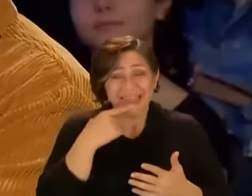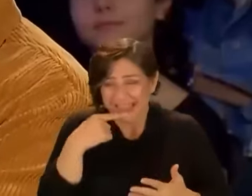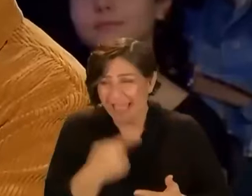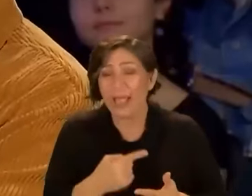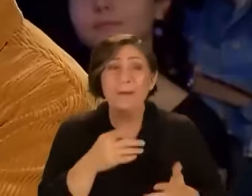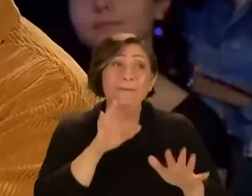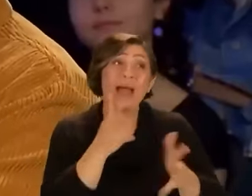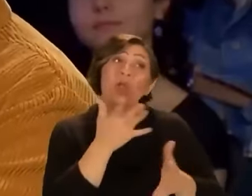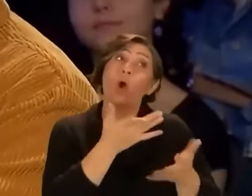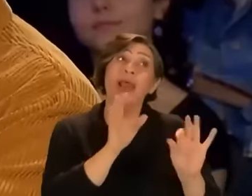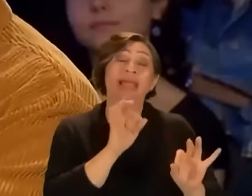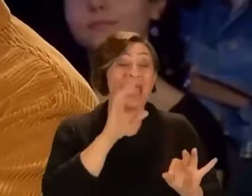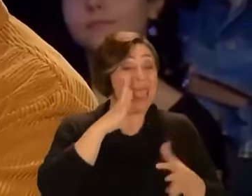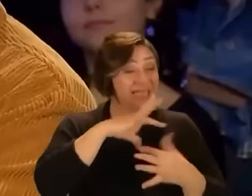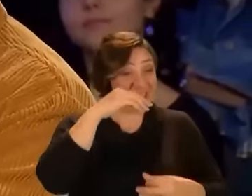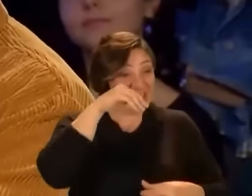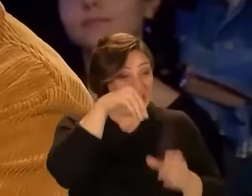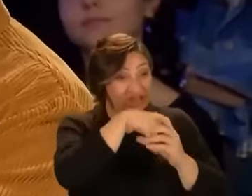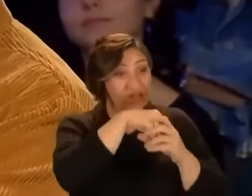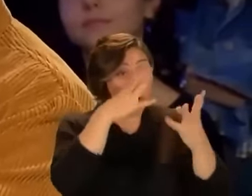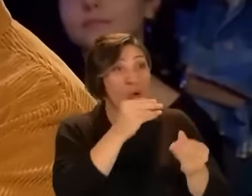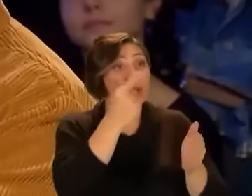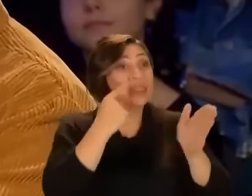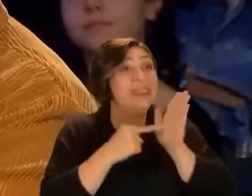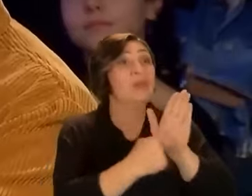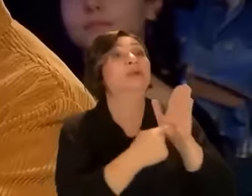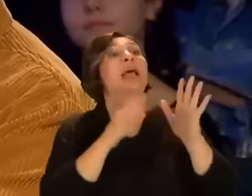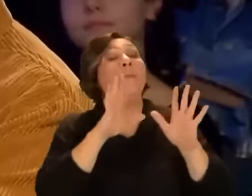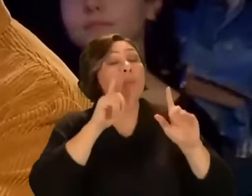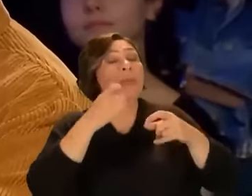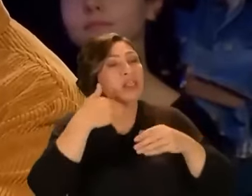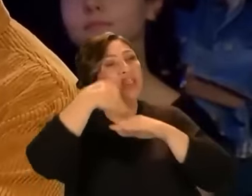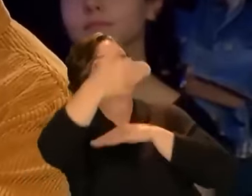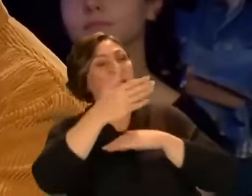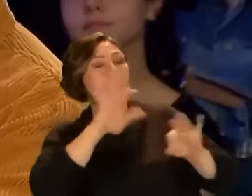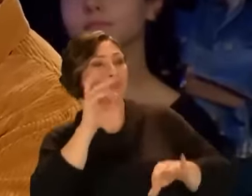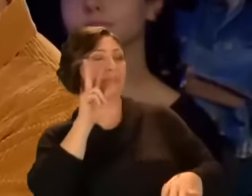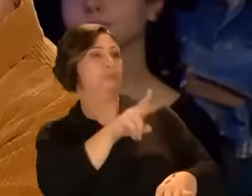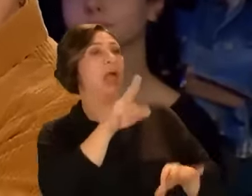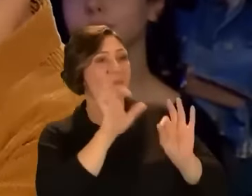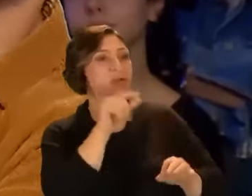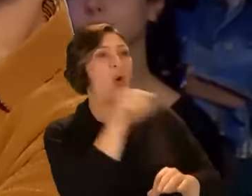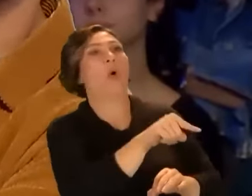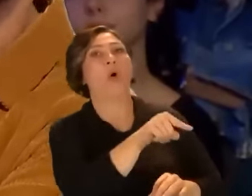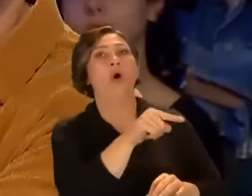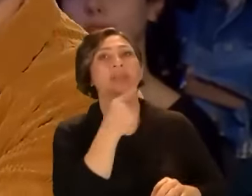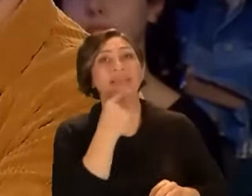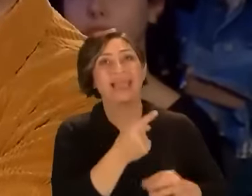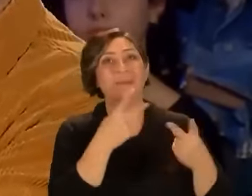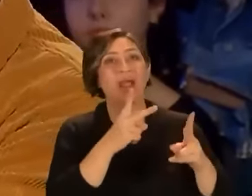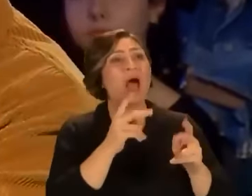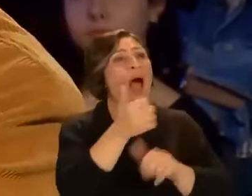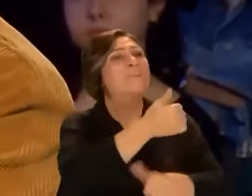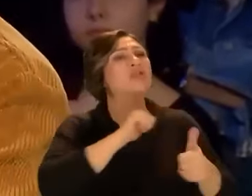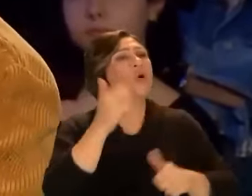De. Belki de öyledir. İnsan içinde olduğu için çok o tespiti yapamayabilir. Dışarıdan daha net gözükebilir. Belki de evet gerçekten de